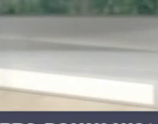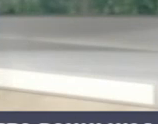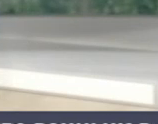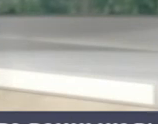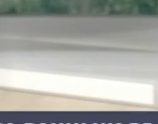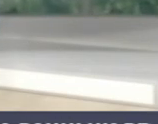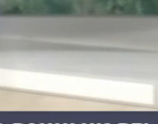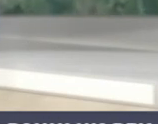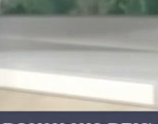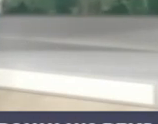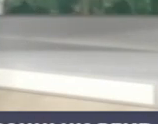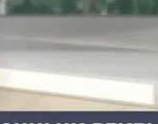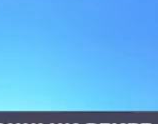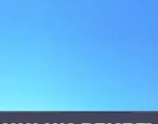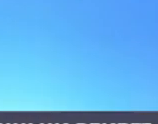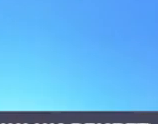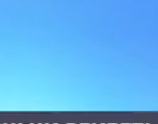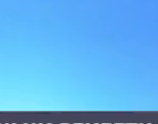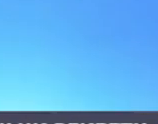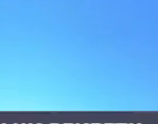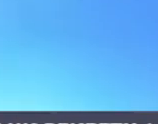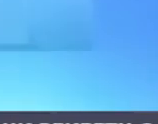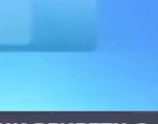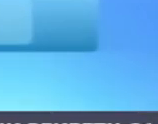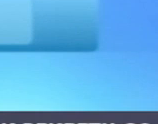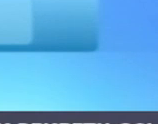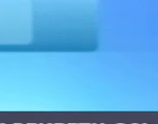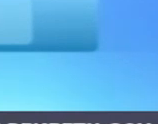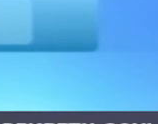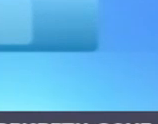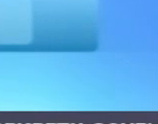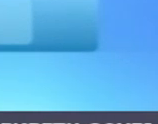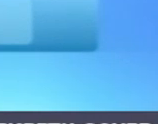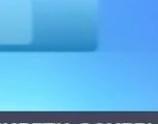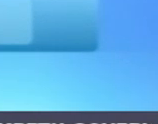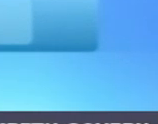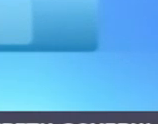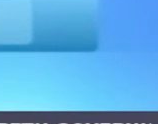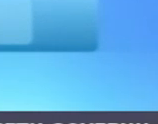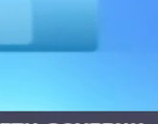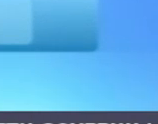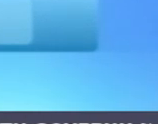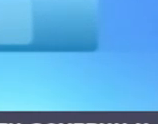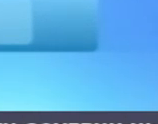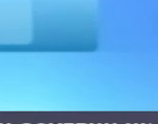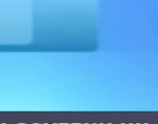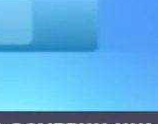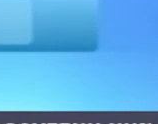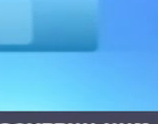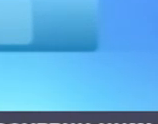hakat baia nasional iha kapital Dili. Abang Hedili ho kondisau tempo seudang, honya temperatura minimum